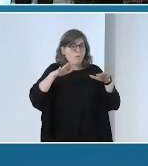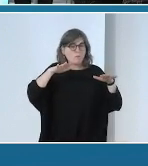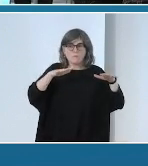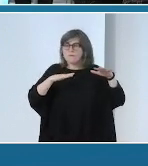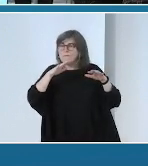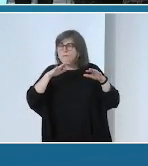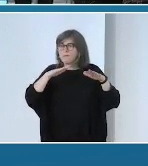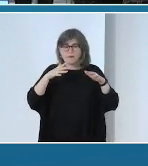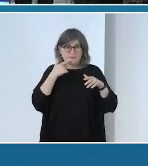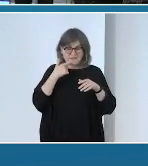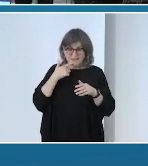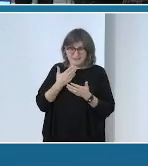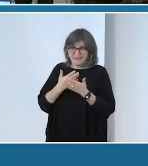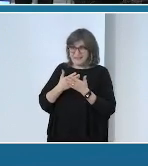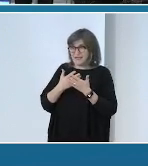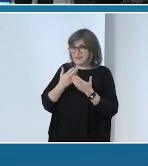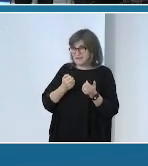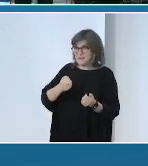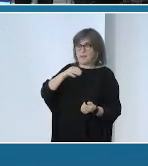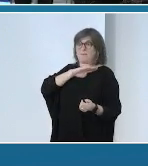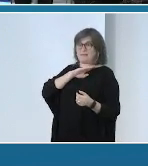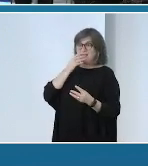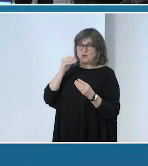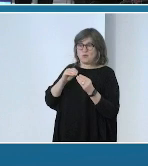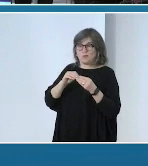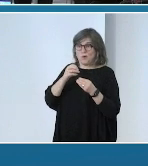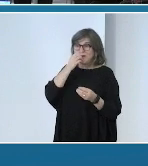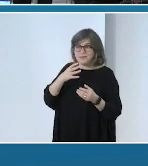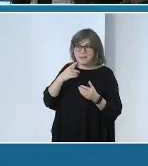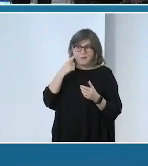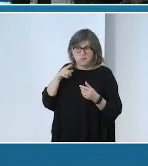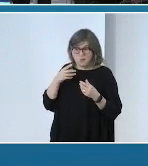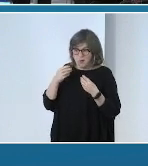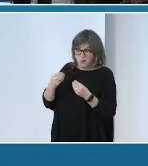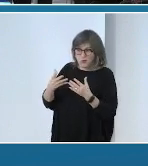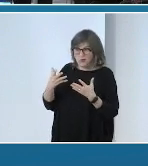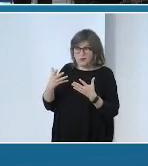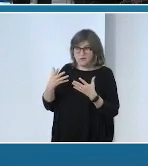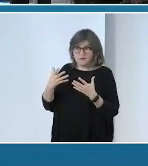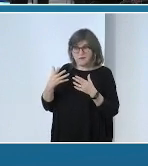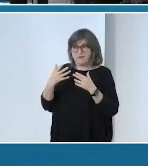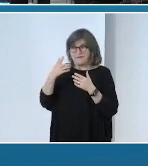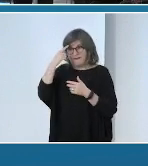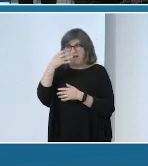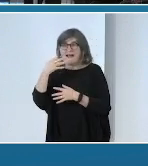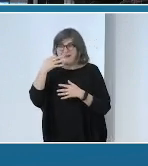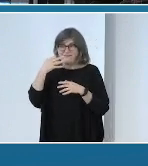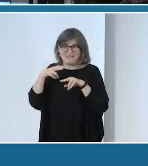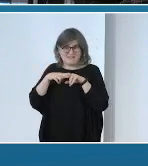va intervenir précocement, moins on va être dans une aréflexie vestibulaire, justement.